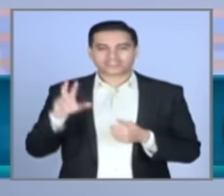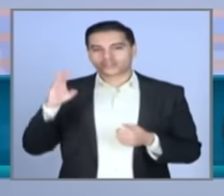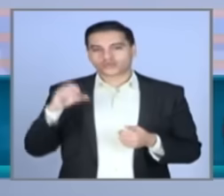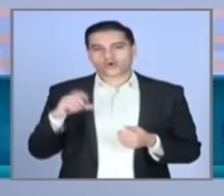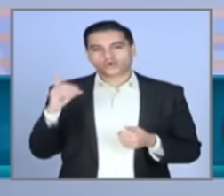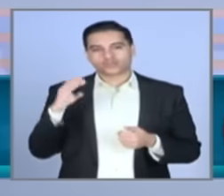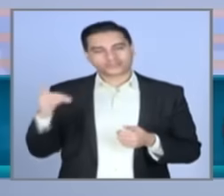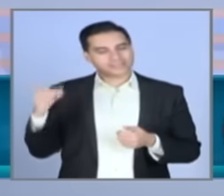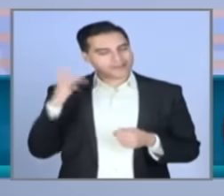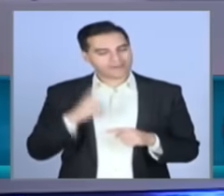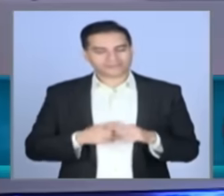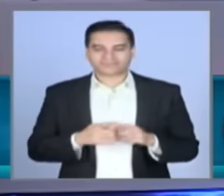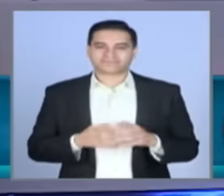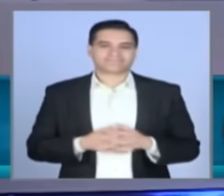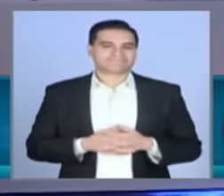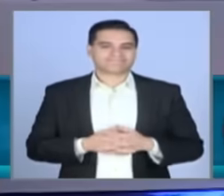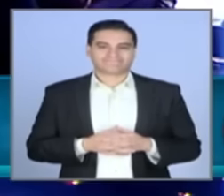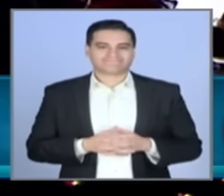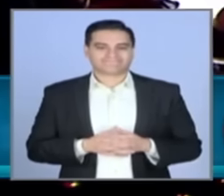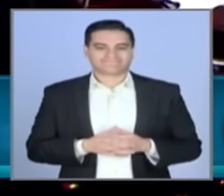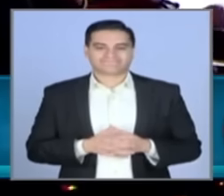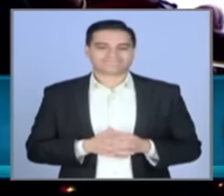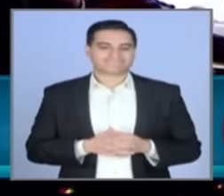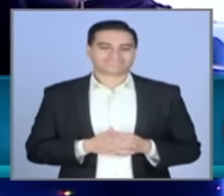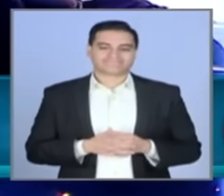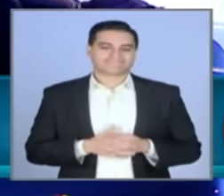سيدوم. إجابة خاطئة.